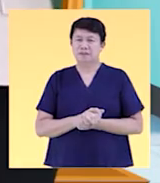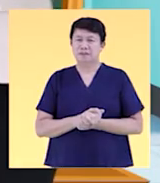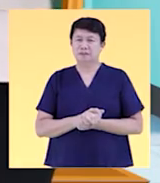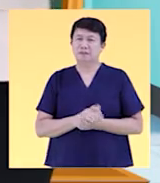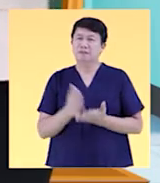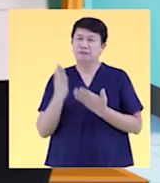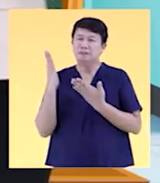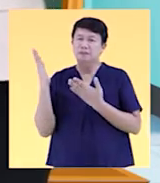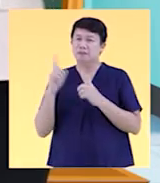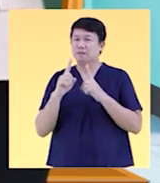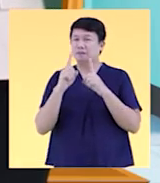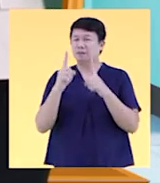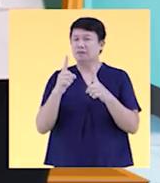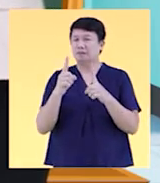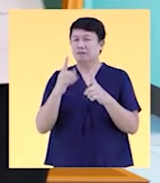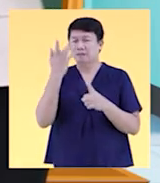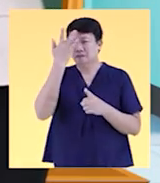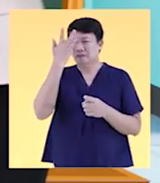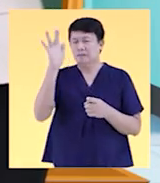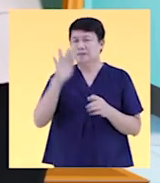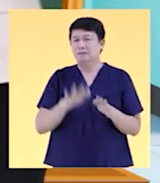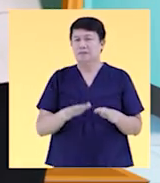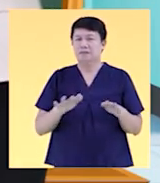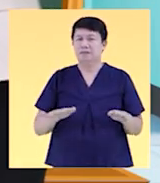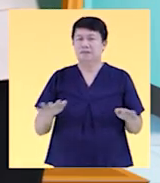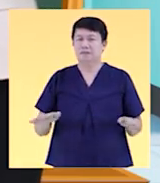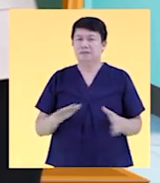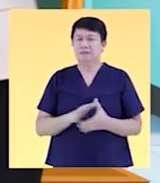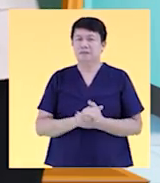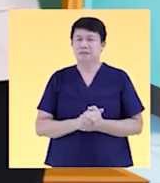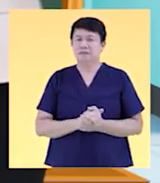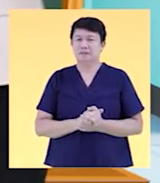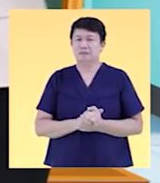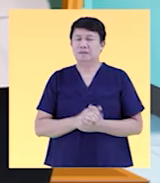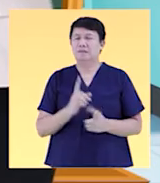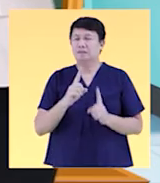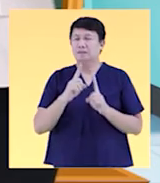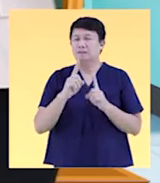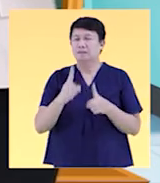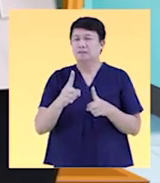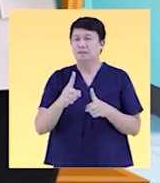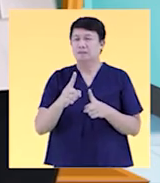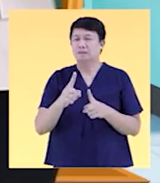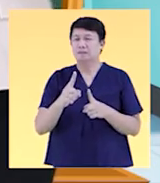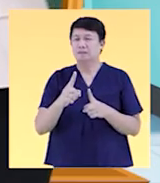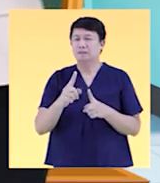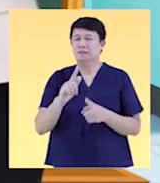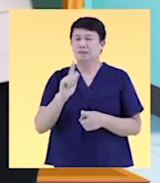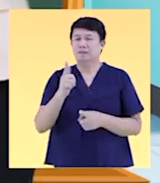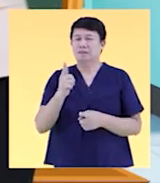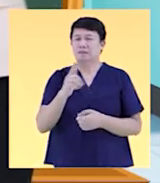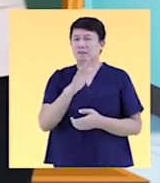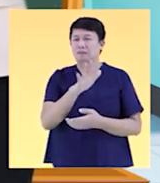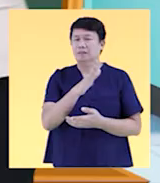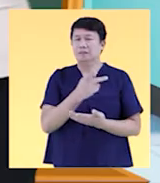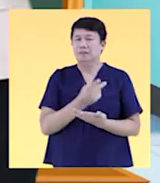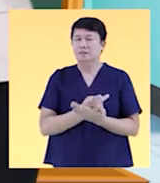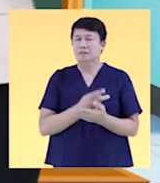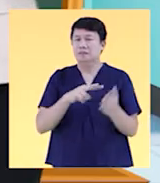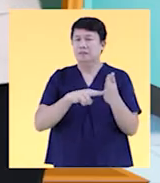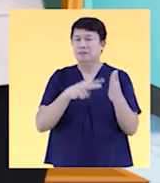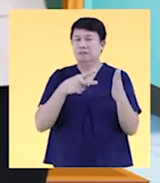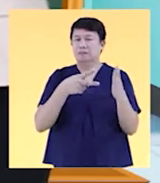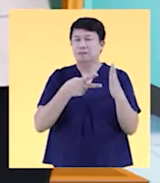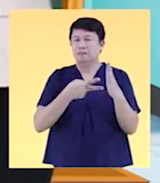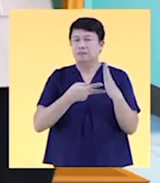Kung iyan ang inyong sagot, mahusay, mga bata. Ang sagot ay 25 pesos.